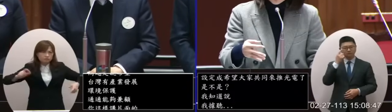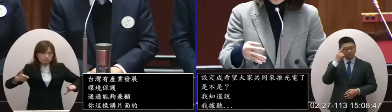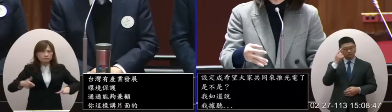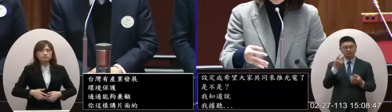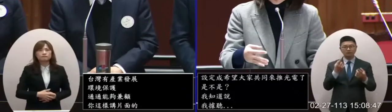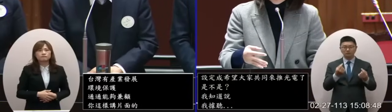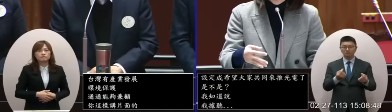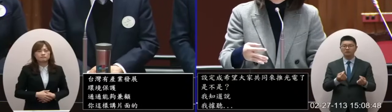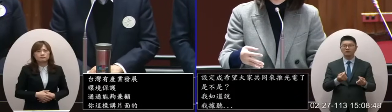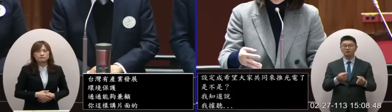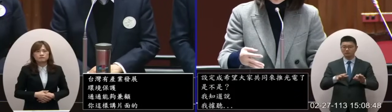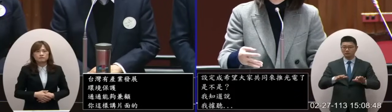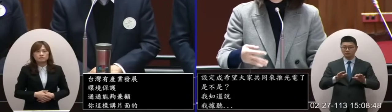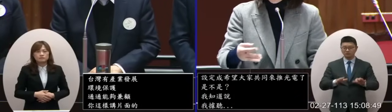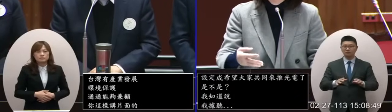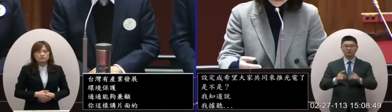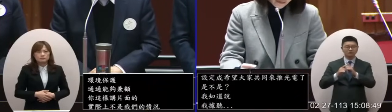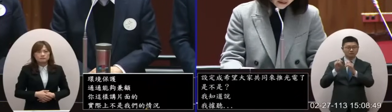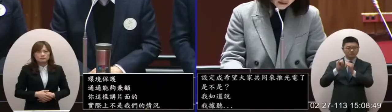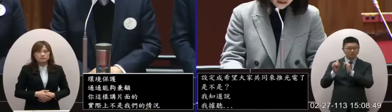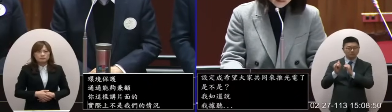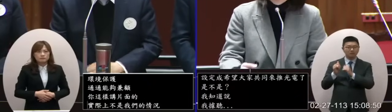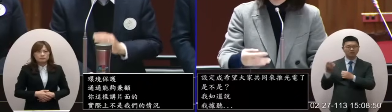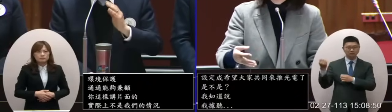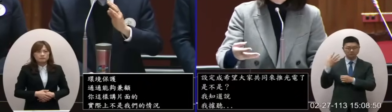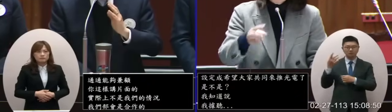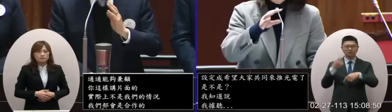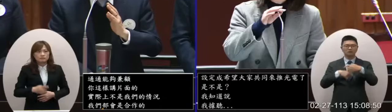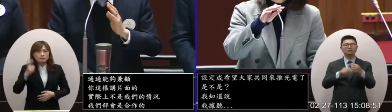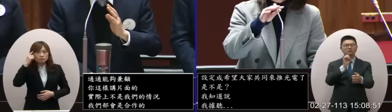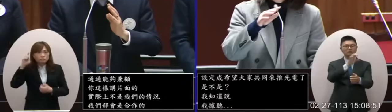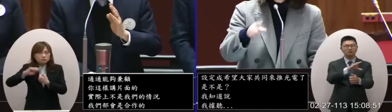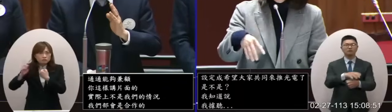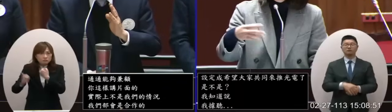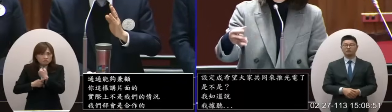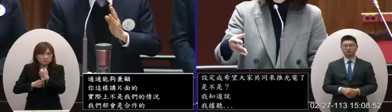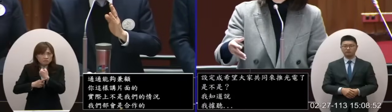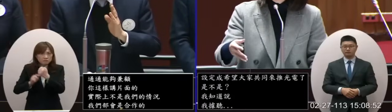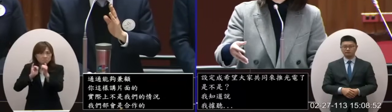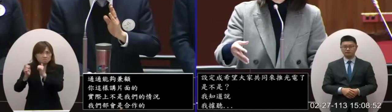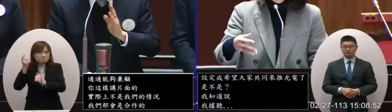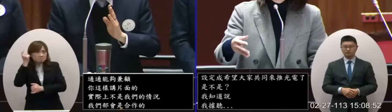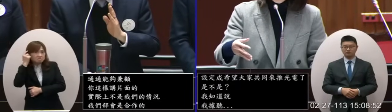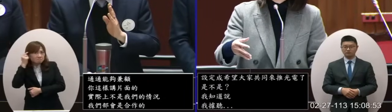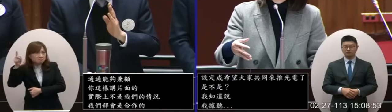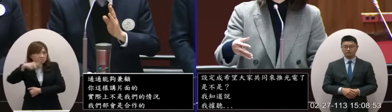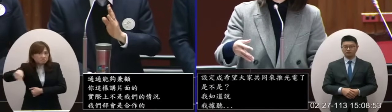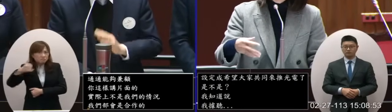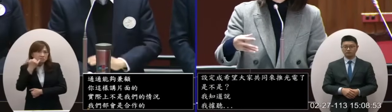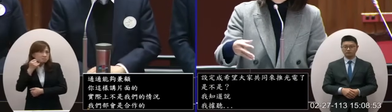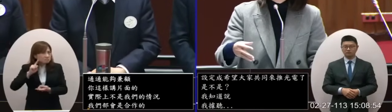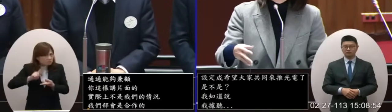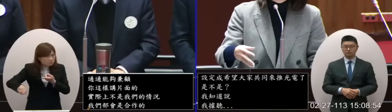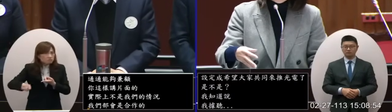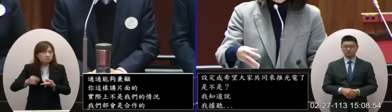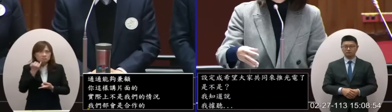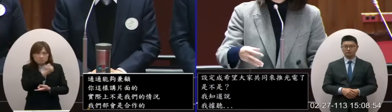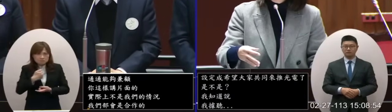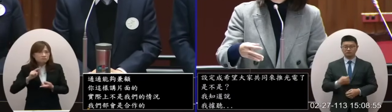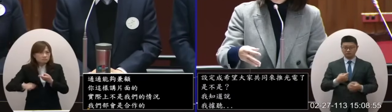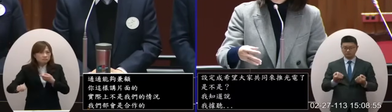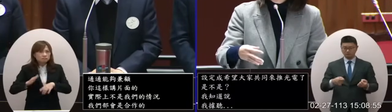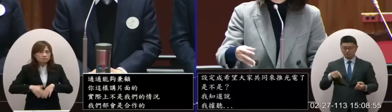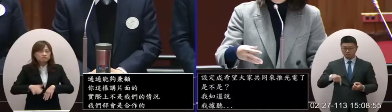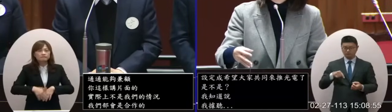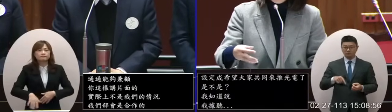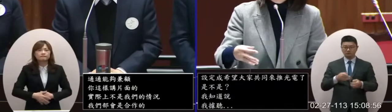把就是说目前民众他们的想法跟你 那个想法有些是不民众的想法，有些可能不正确。 我们必须要在这里，就